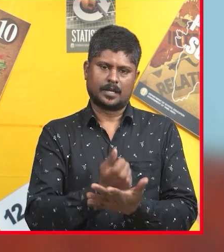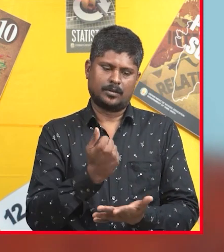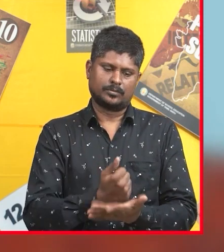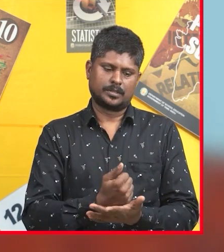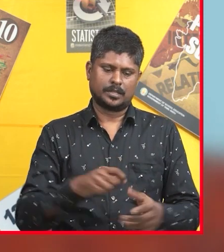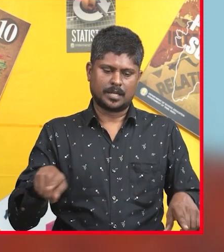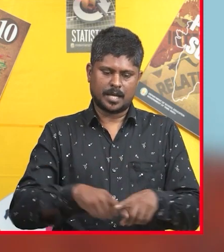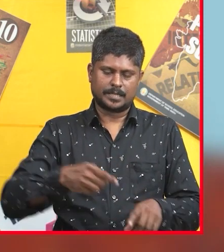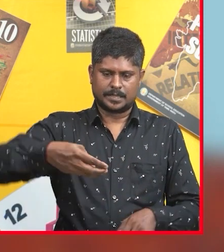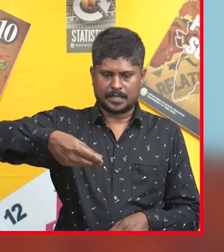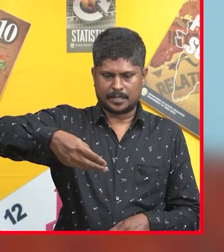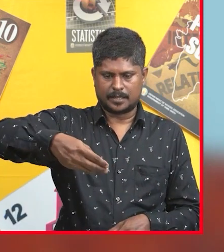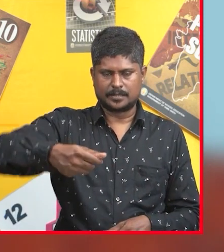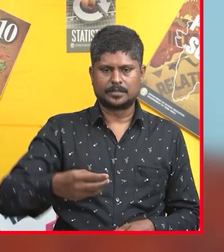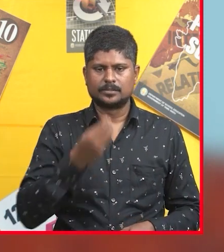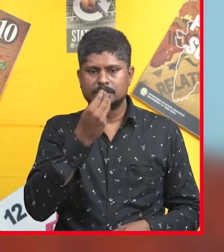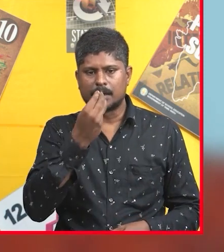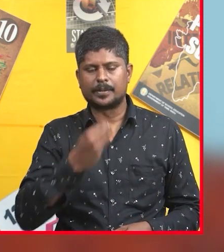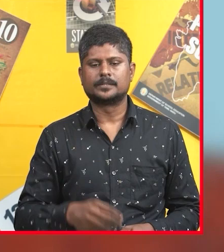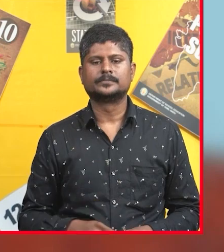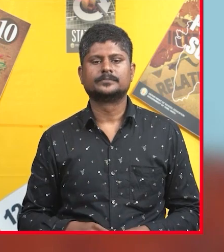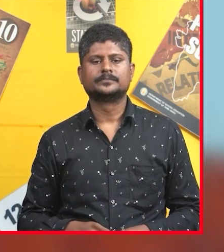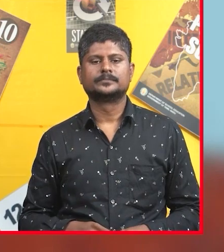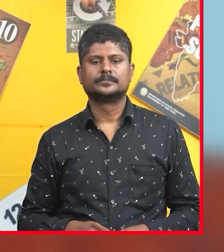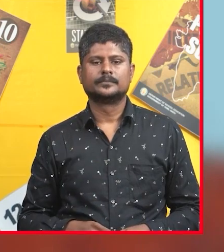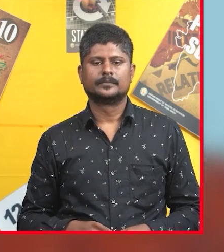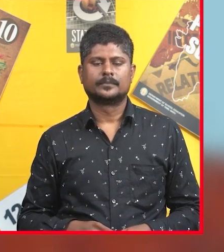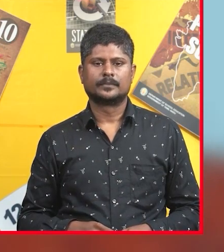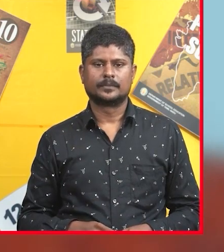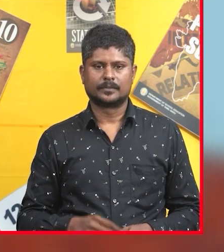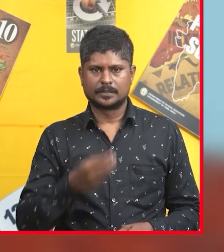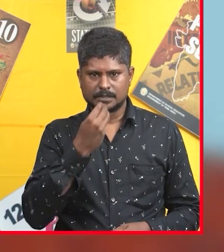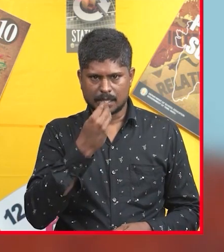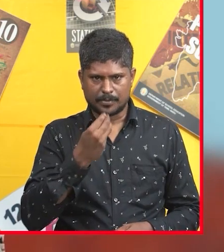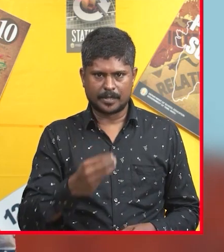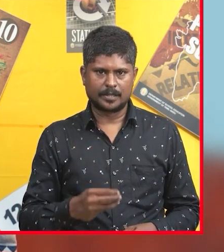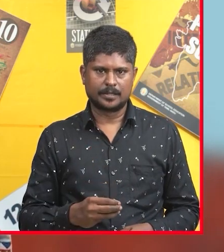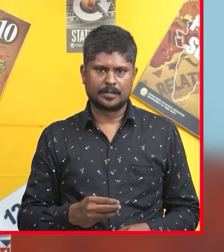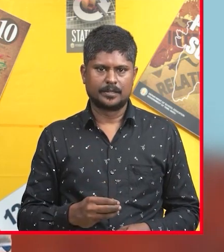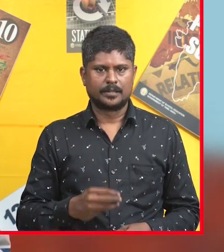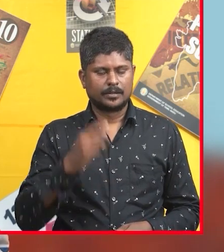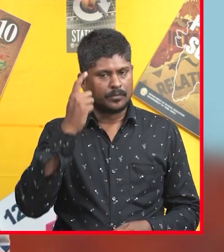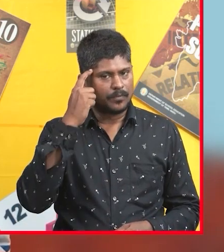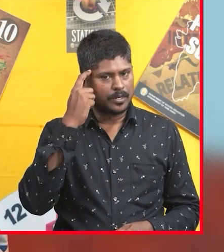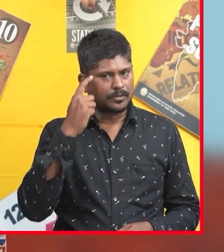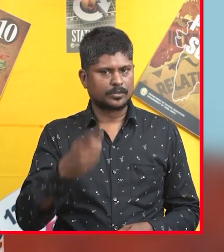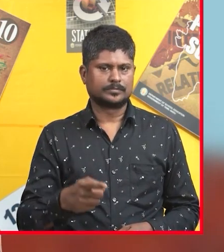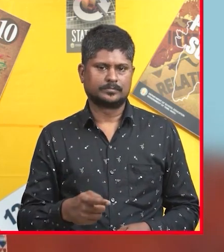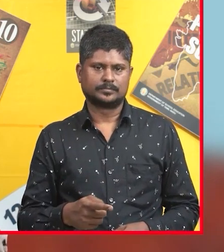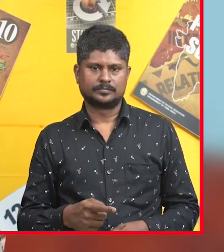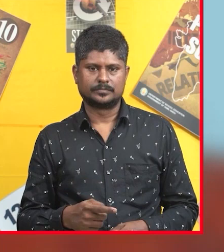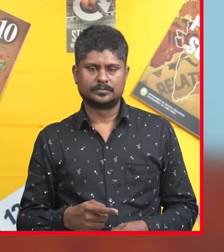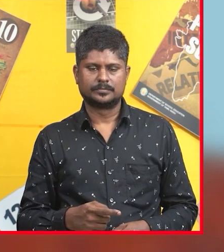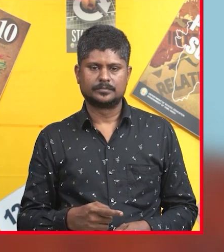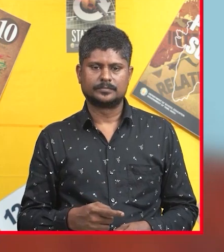கூத்தலால் செய்யப்பட்ட அரிசி, அரிசியால் செய்யப்பட்ட உணவு, சோறுனா சாப்பாடு, கை கூத்தலால் செய்யப்பட்ட சாப்பாடு இருக்கு. வலு